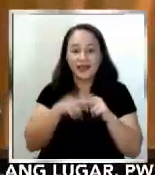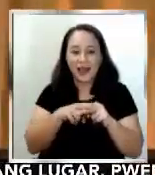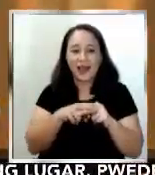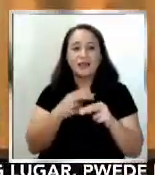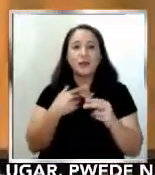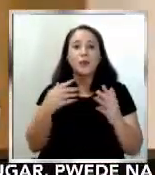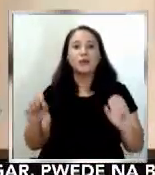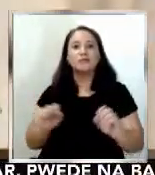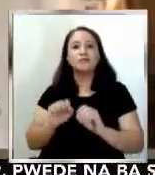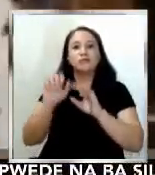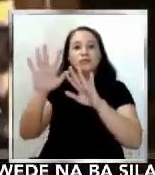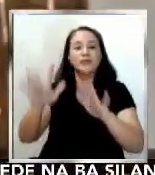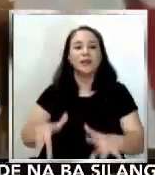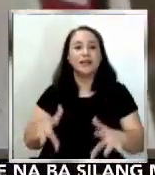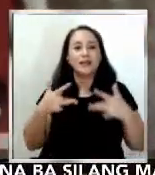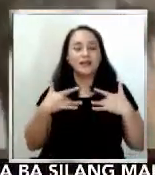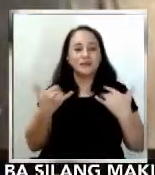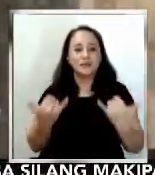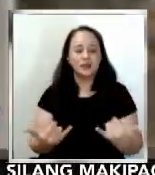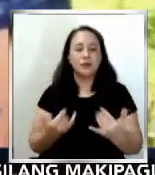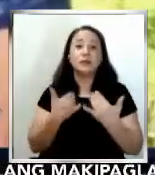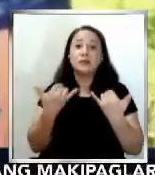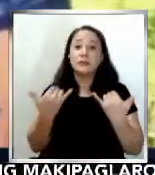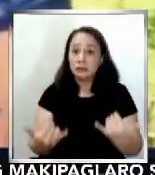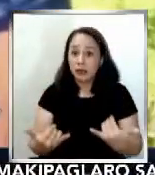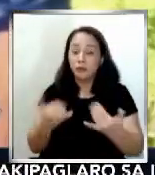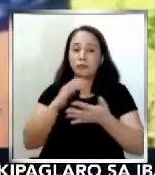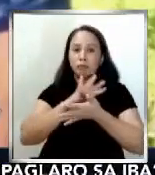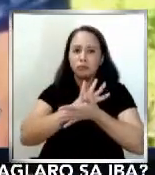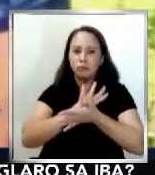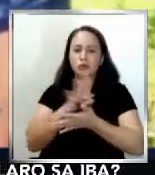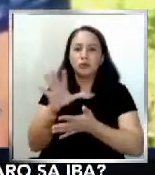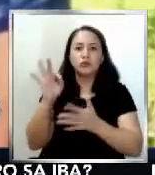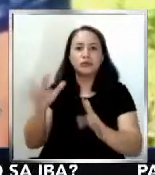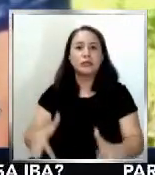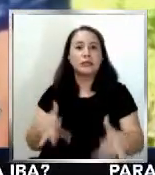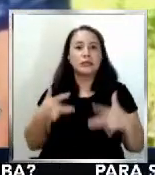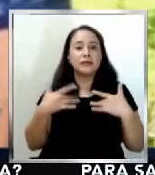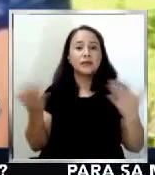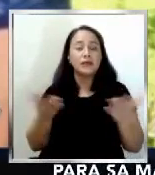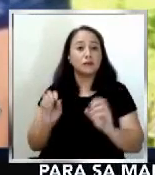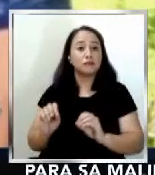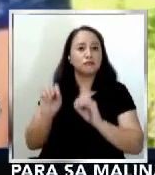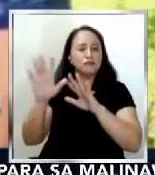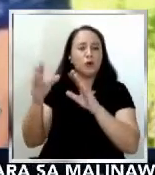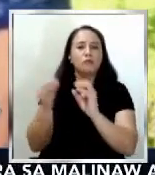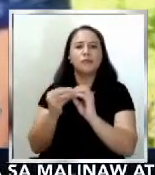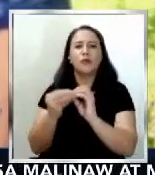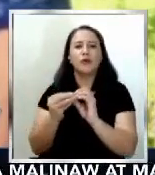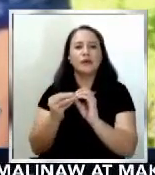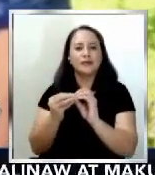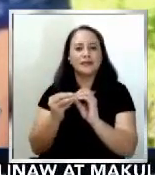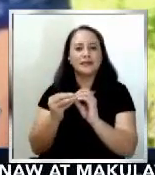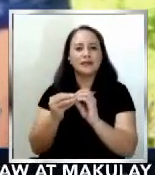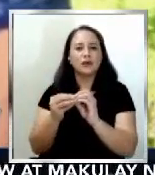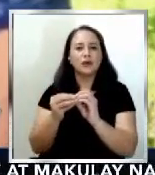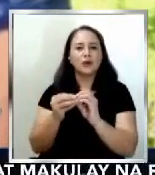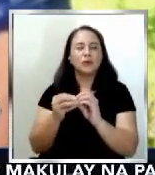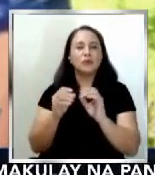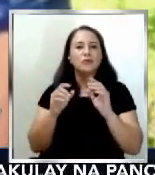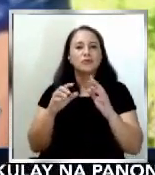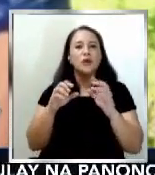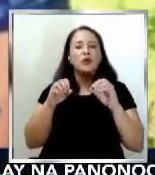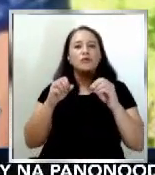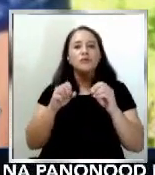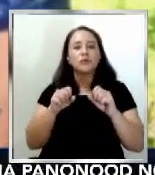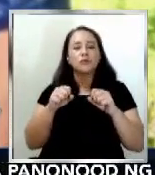nakatira ngayon. During this pandemic, choosing to live here sa bundok is more of like releasing stress. Nature